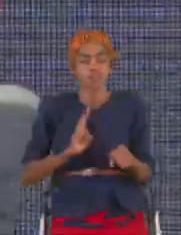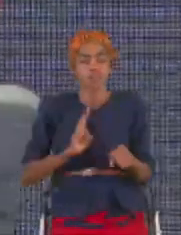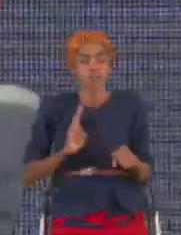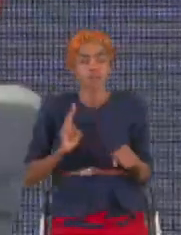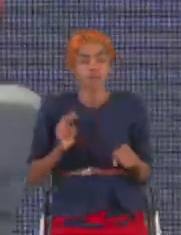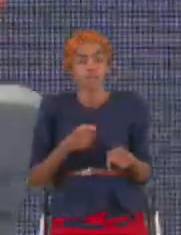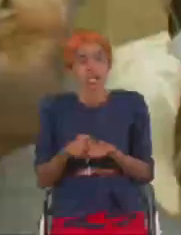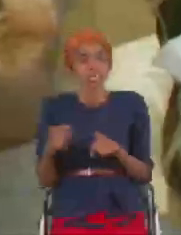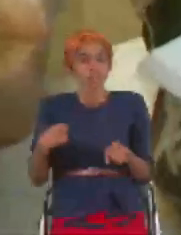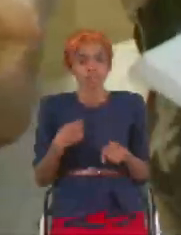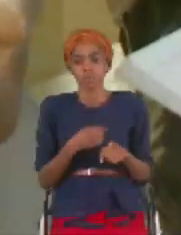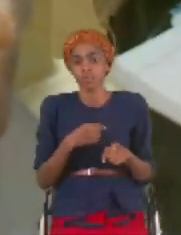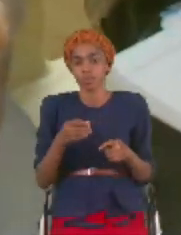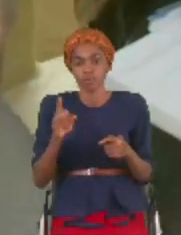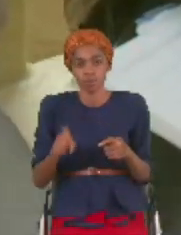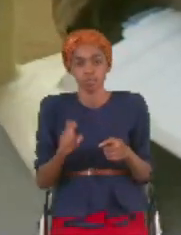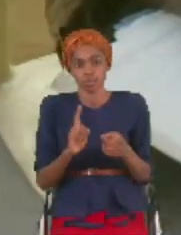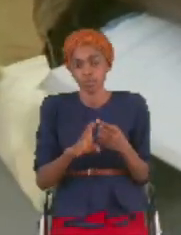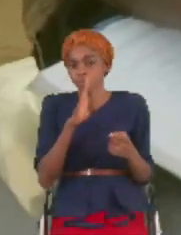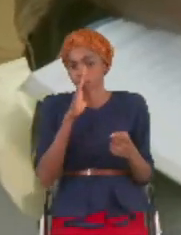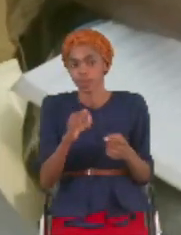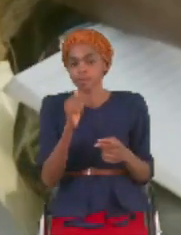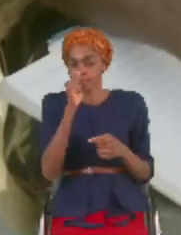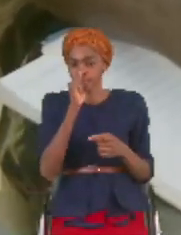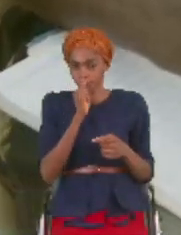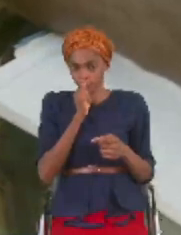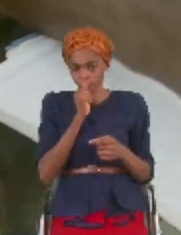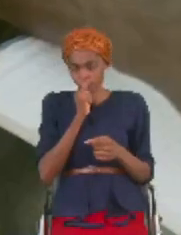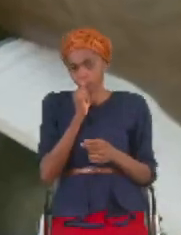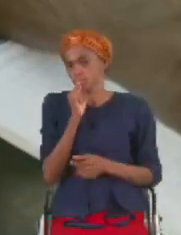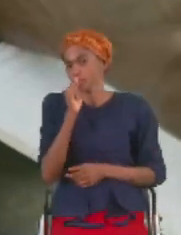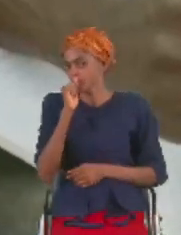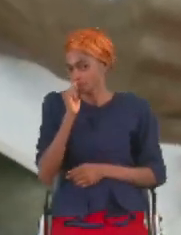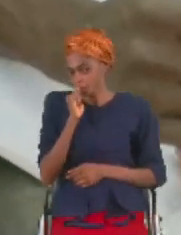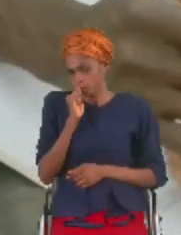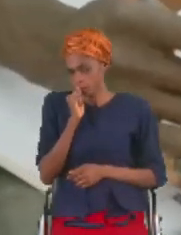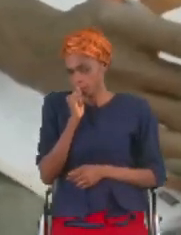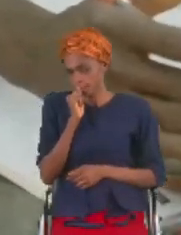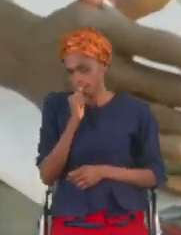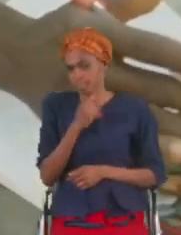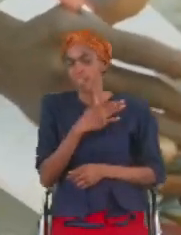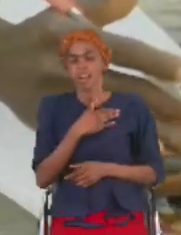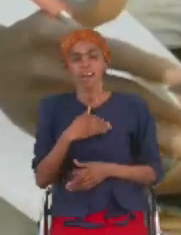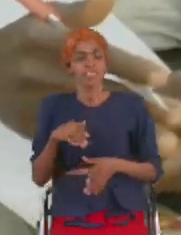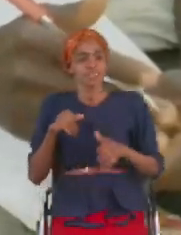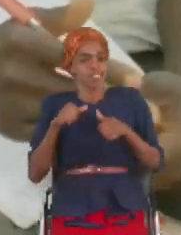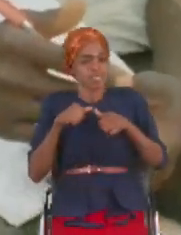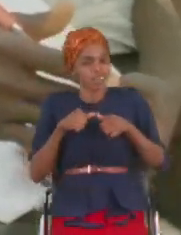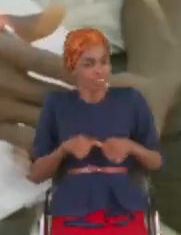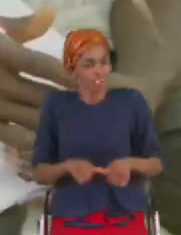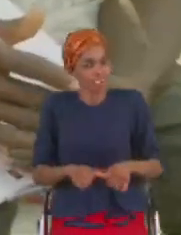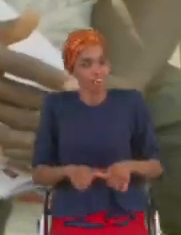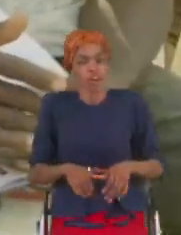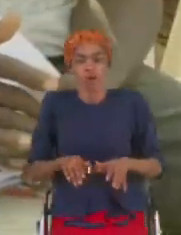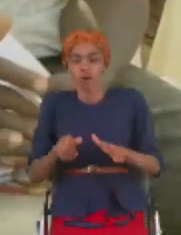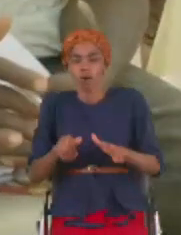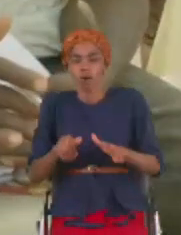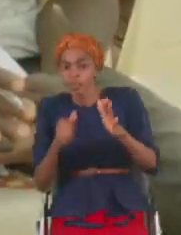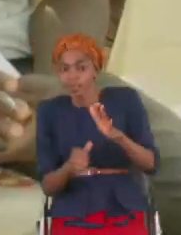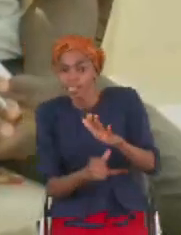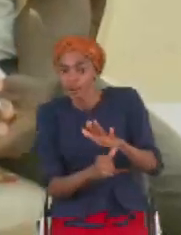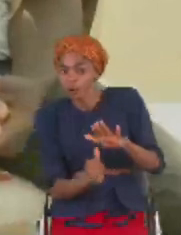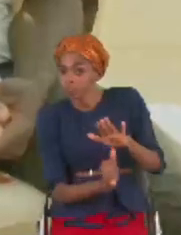comme nous devons la persévérance l'endurance est resté sous